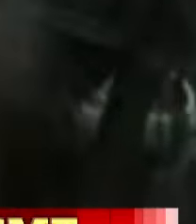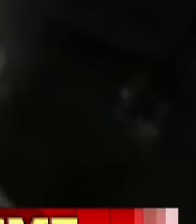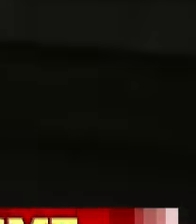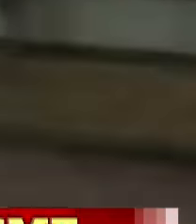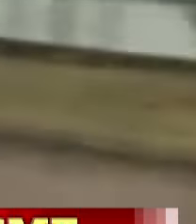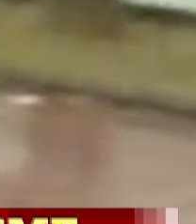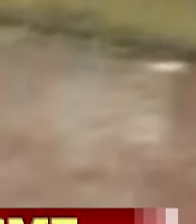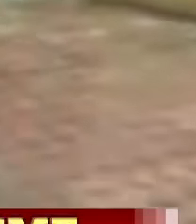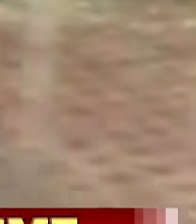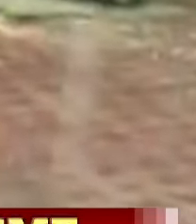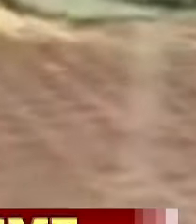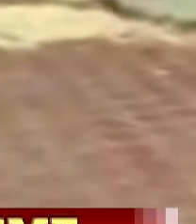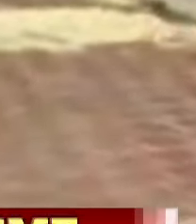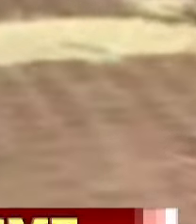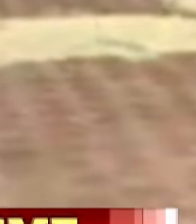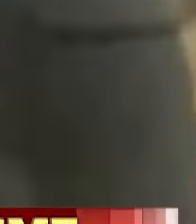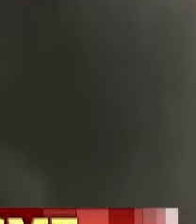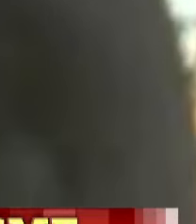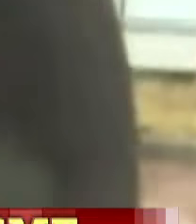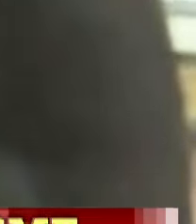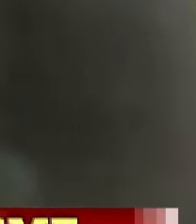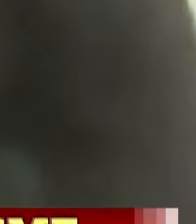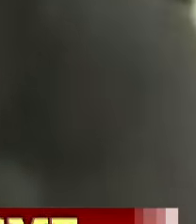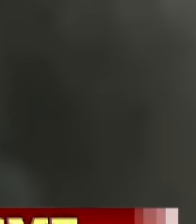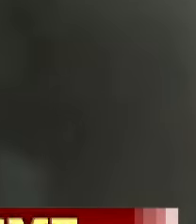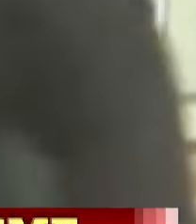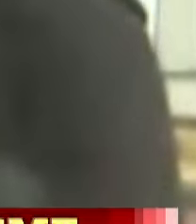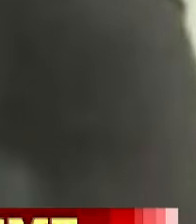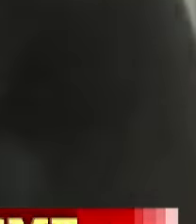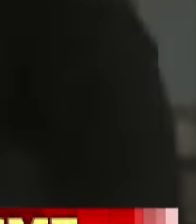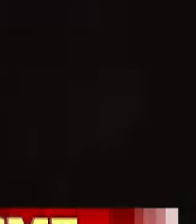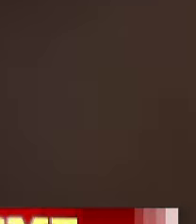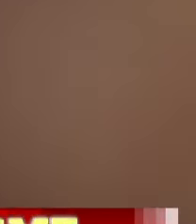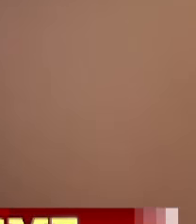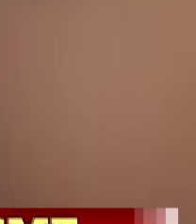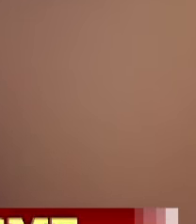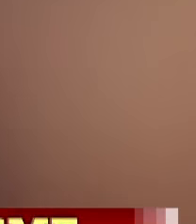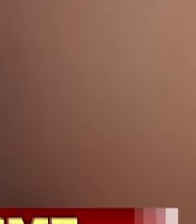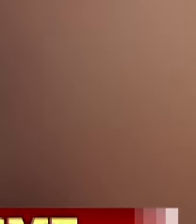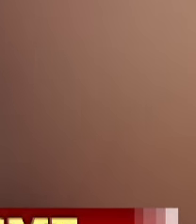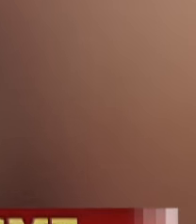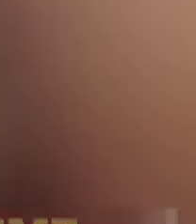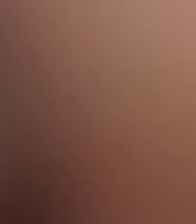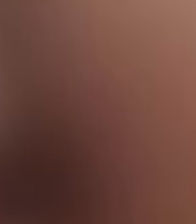anı. Çok sevinçliyiz hayatta. Bir can sağ çıktı.